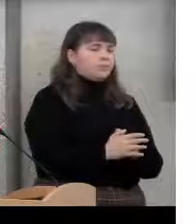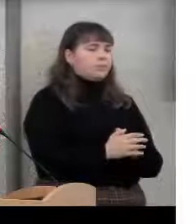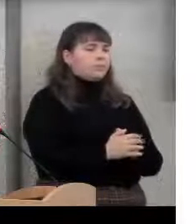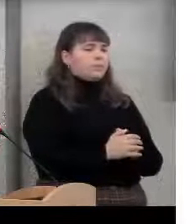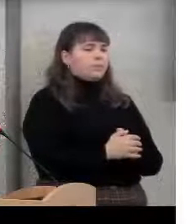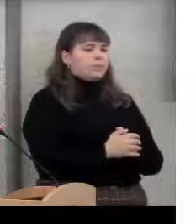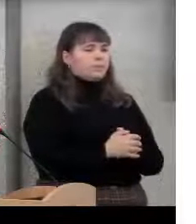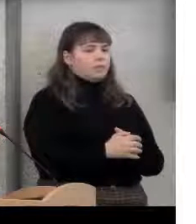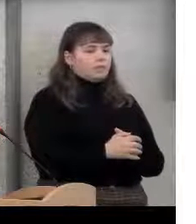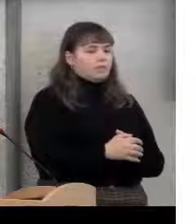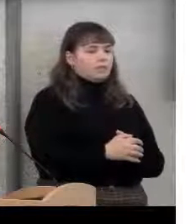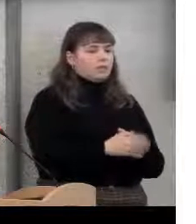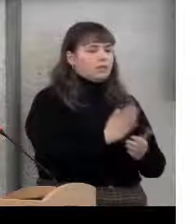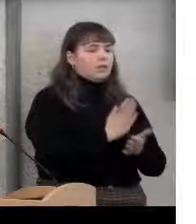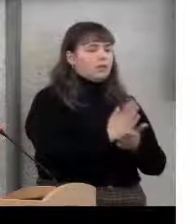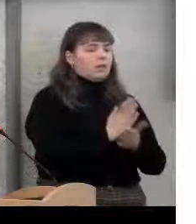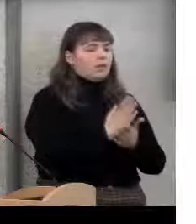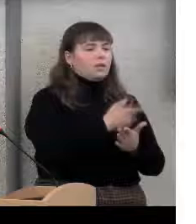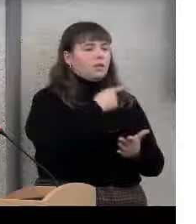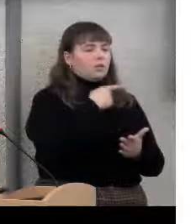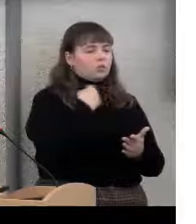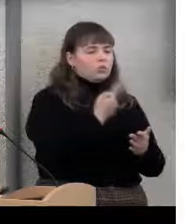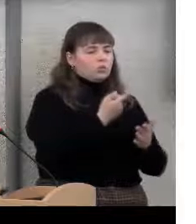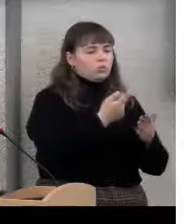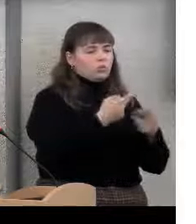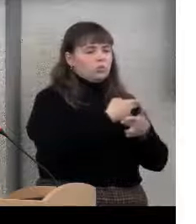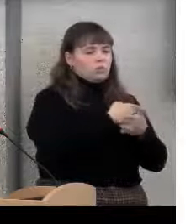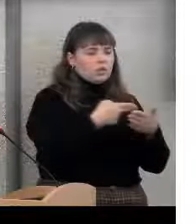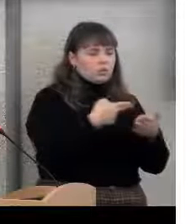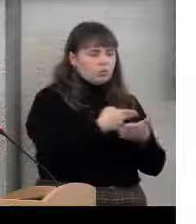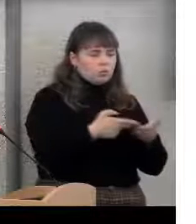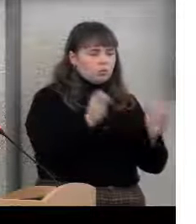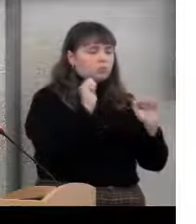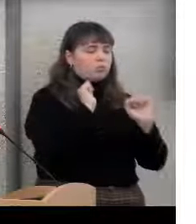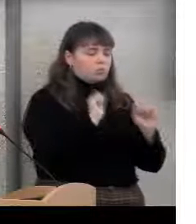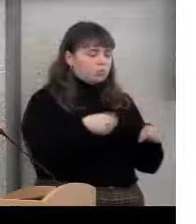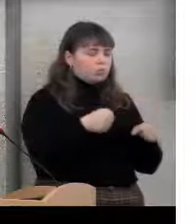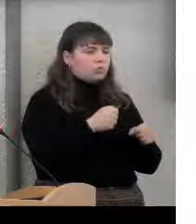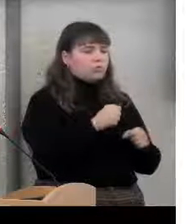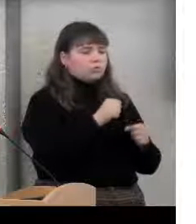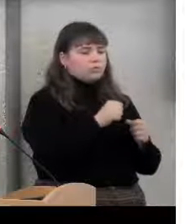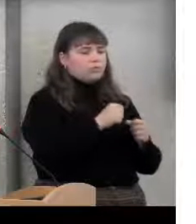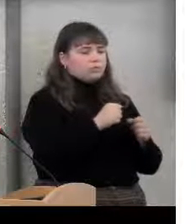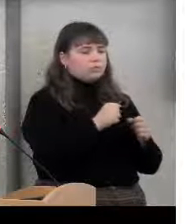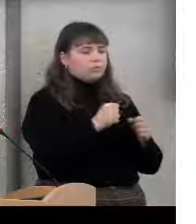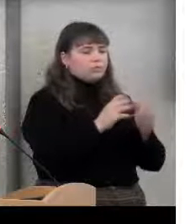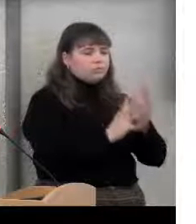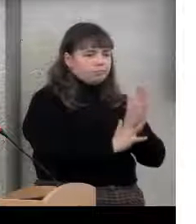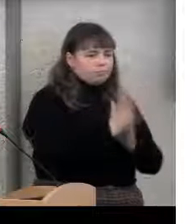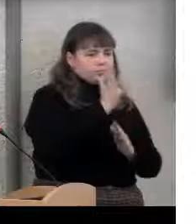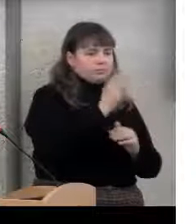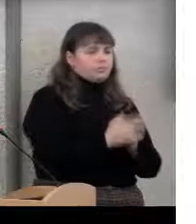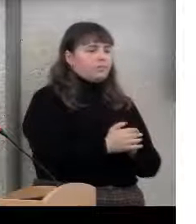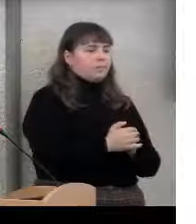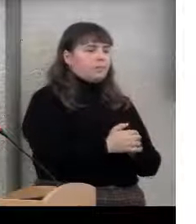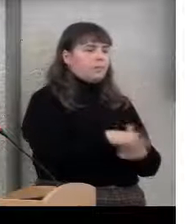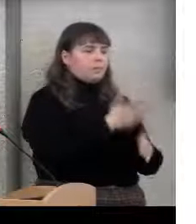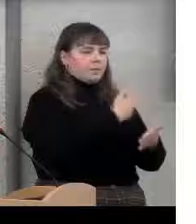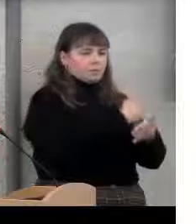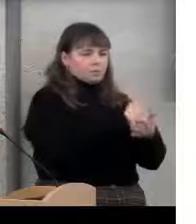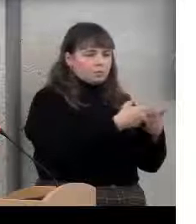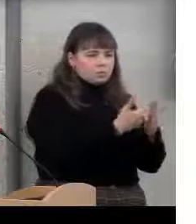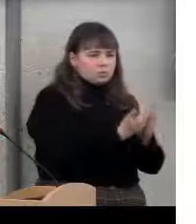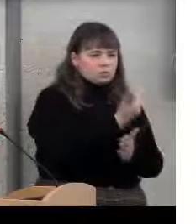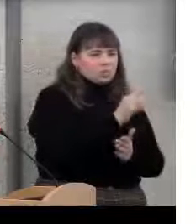vienaragiais pretenduojančių tapti įmonių Lietuvoje yra dar daugiau. Ir kodėl apskritai kalbame apie startuolius ir